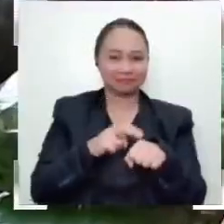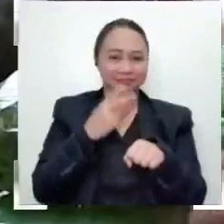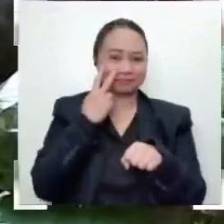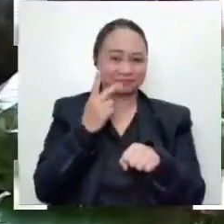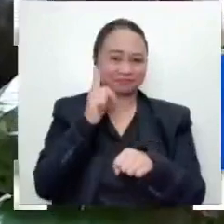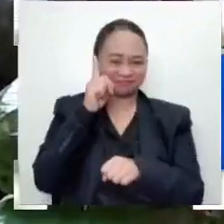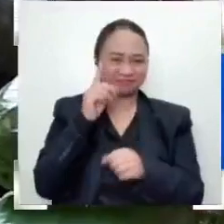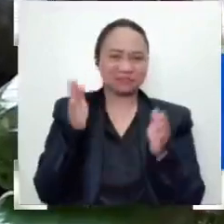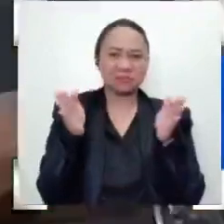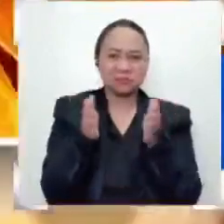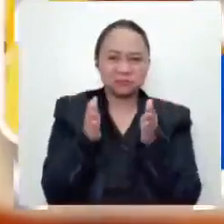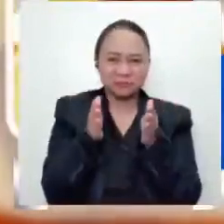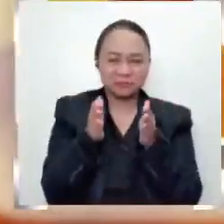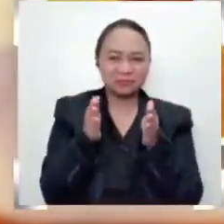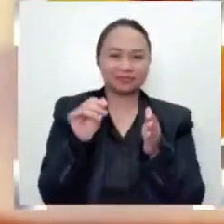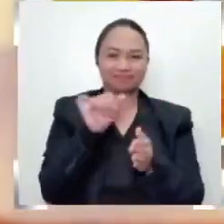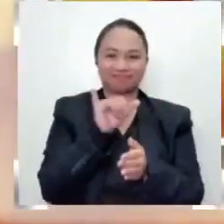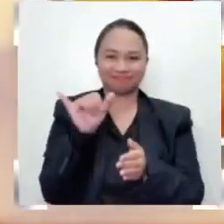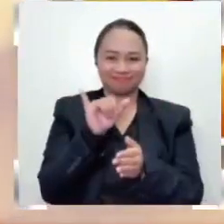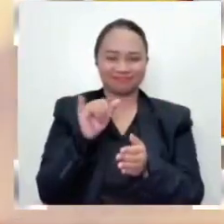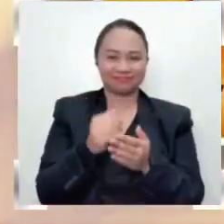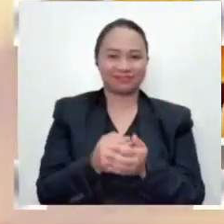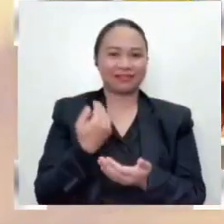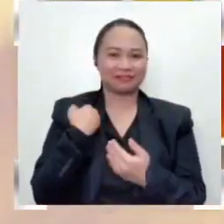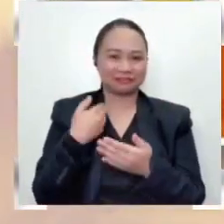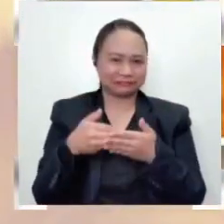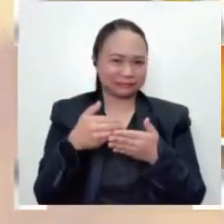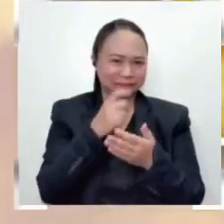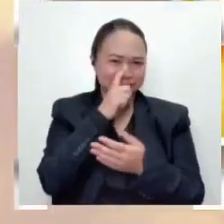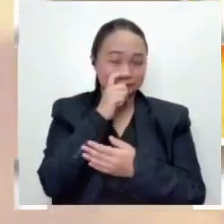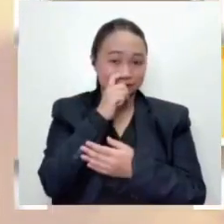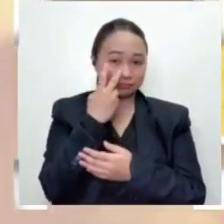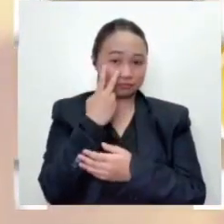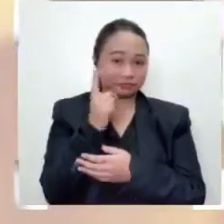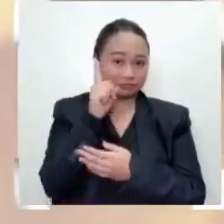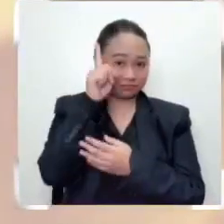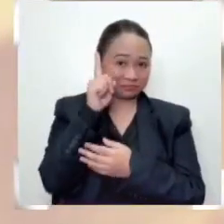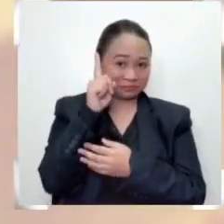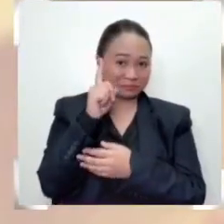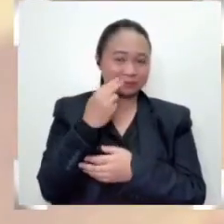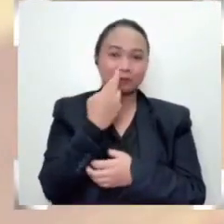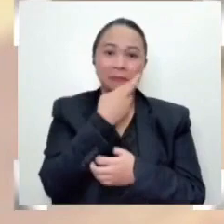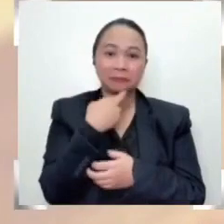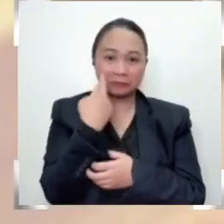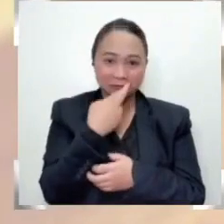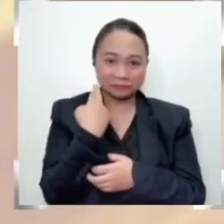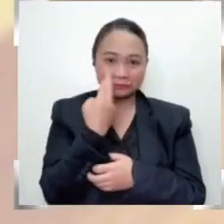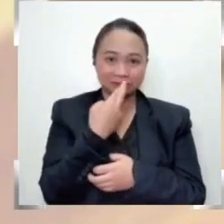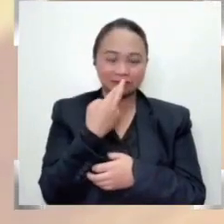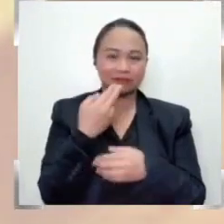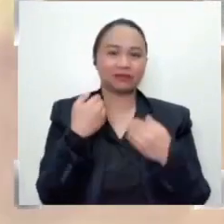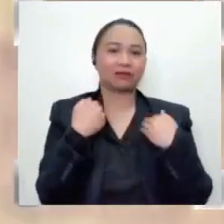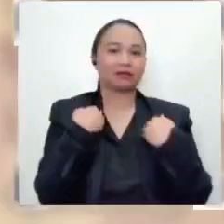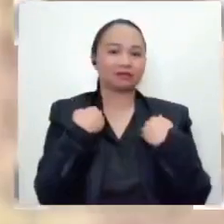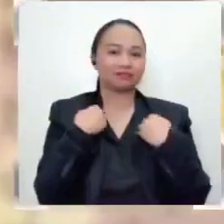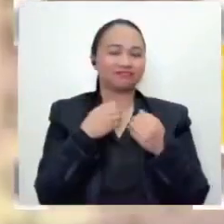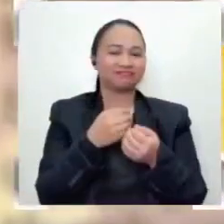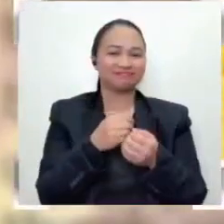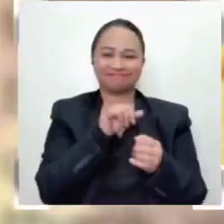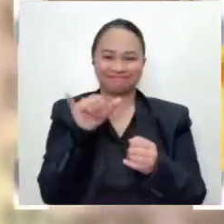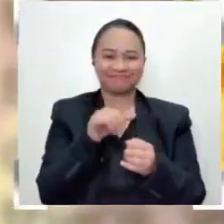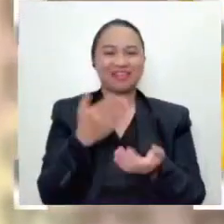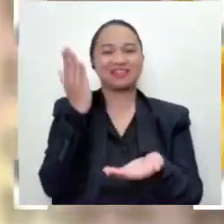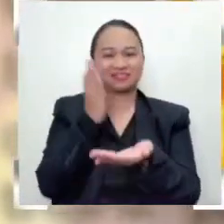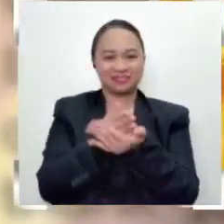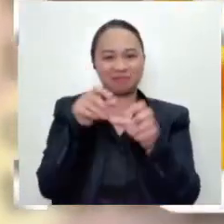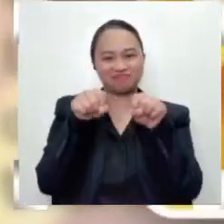maraming tama. Ang branch ng isang restaurant na specialty ang kamote chips, tigil operasyon muna mula bukas hanggang August